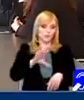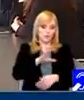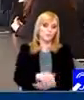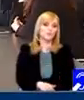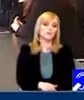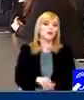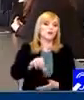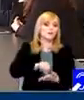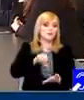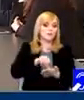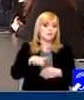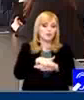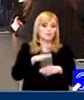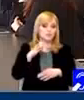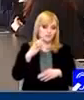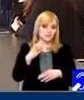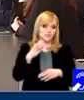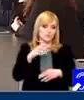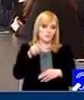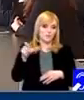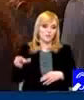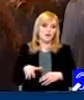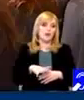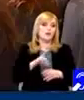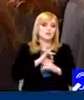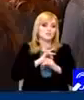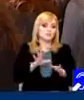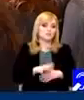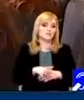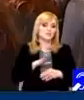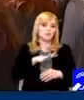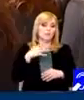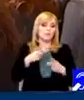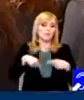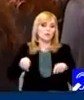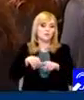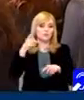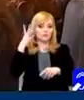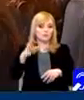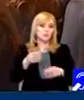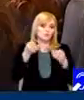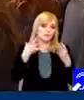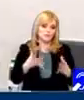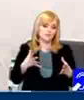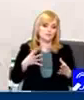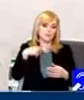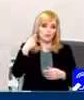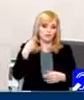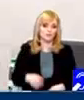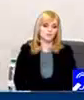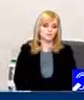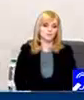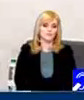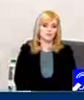Reprezentanții societății civile spun că centenarul Marii Uniri este marcat mai mult de organizațiile culturale decât de clasa politică. Există